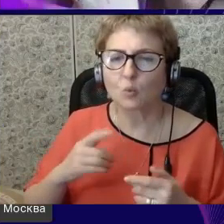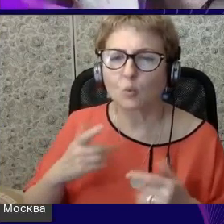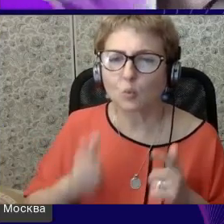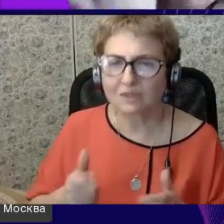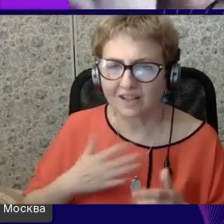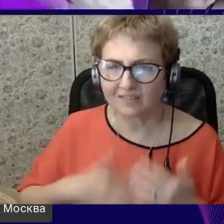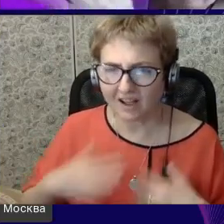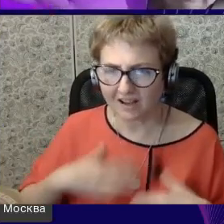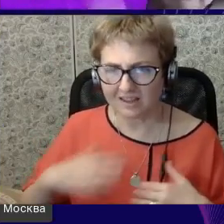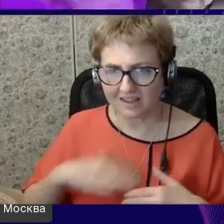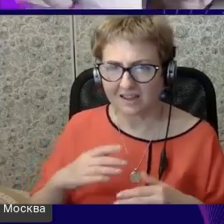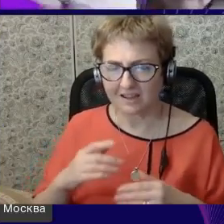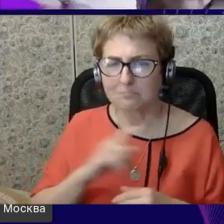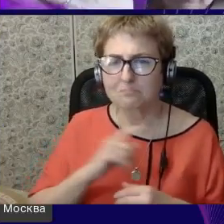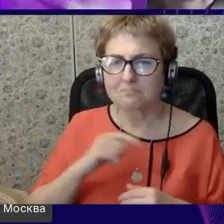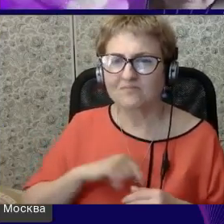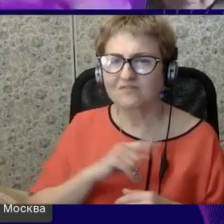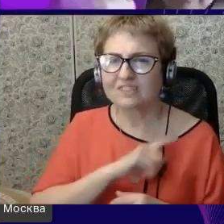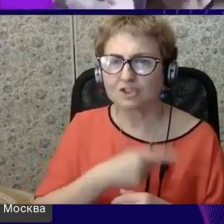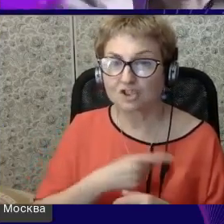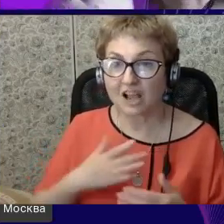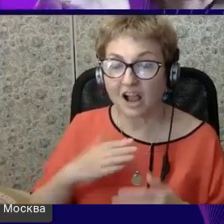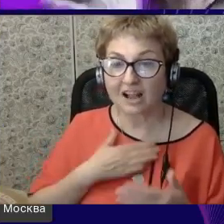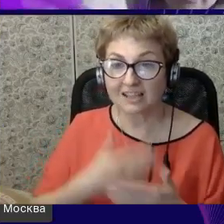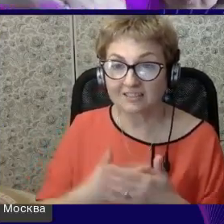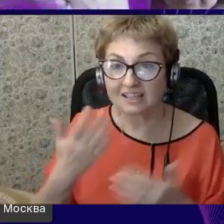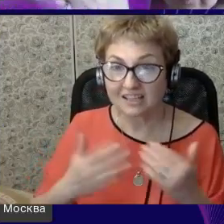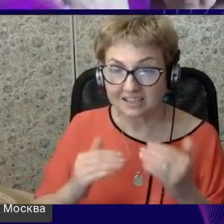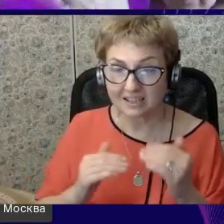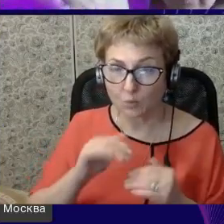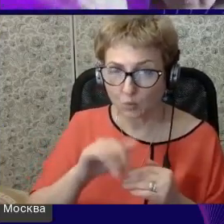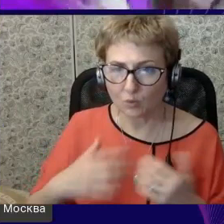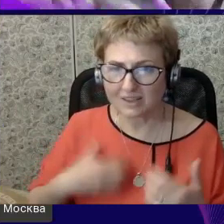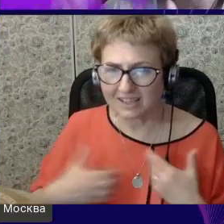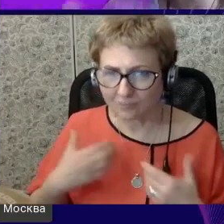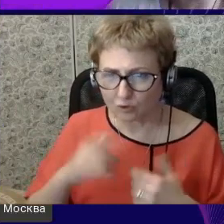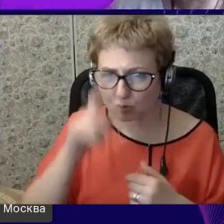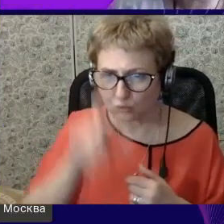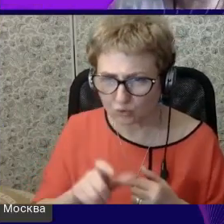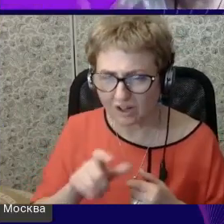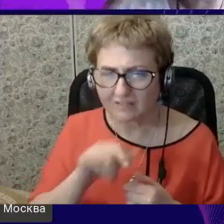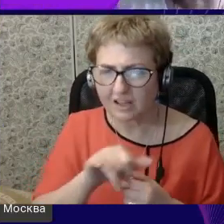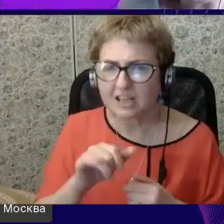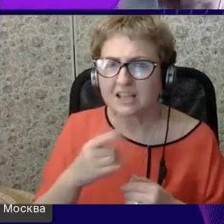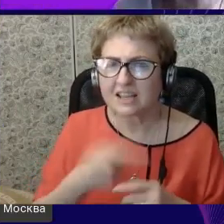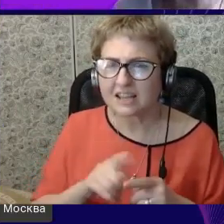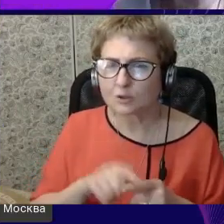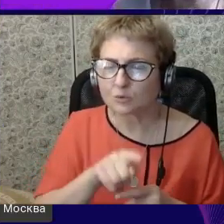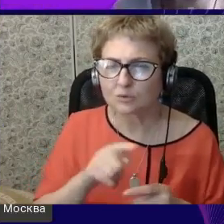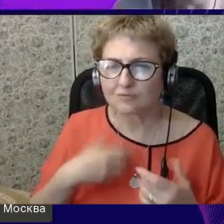мы стабилизируем психоэмоциональную сферу посредством удовлетворения физической активности, потому что если у человека, грубо